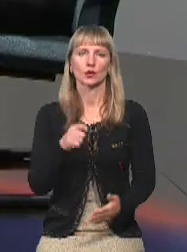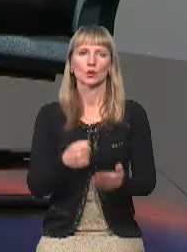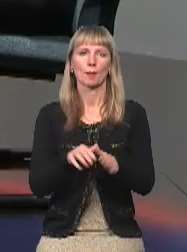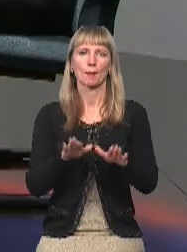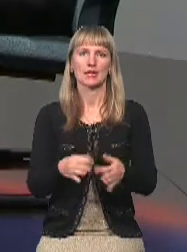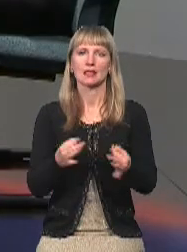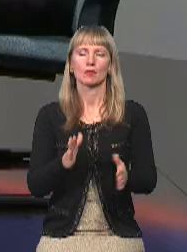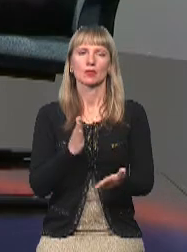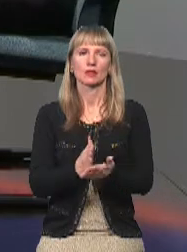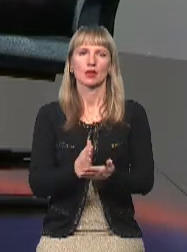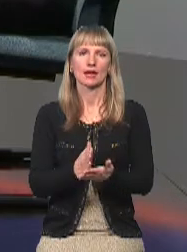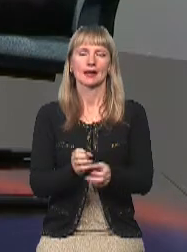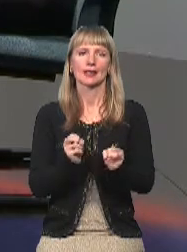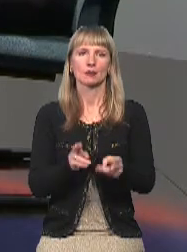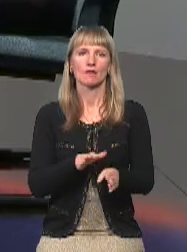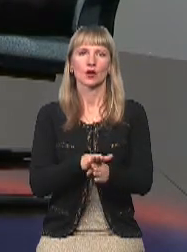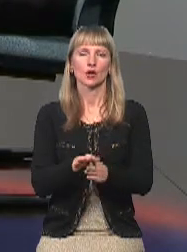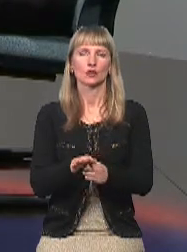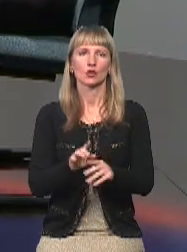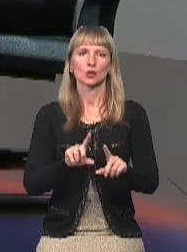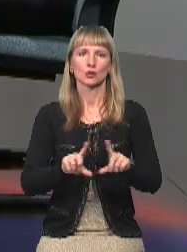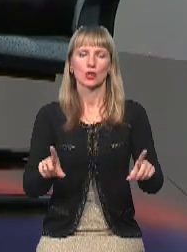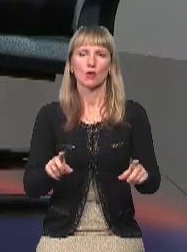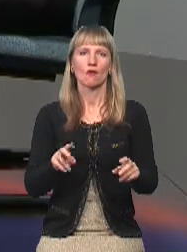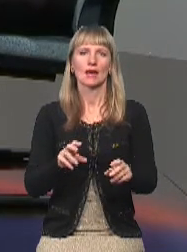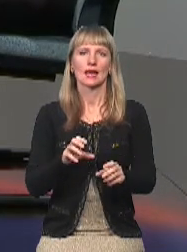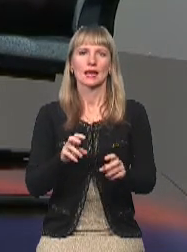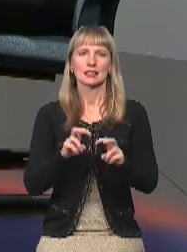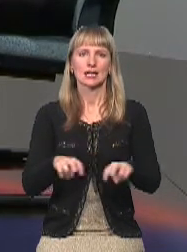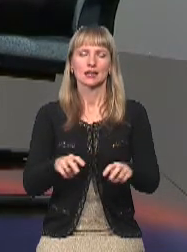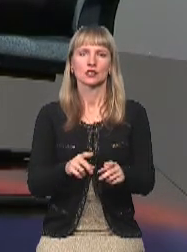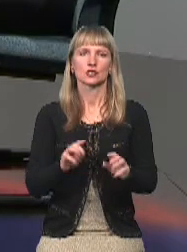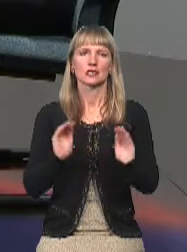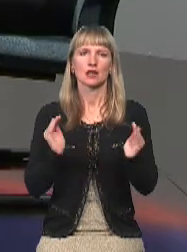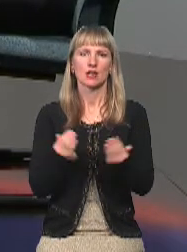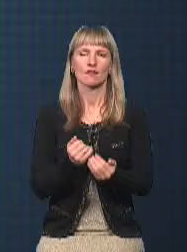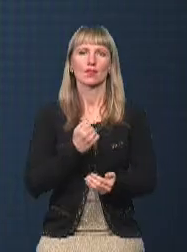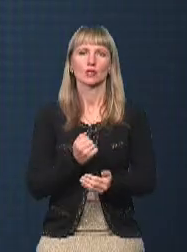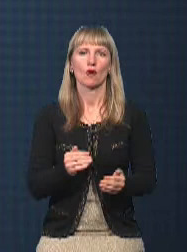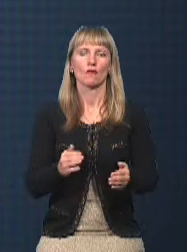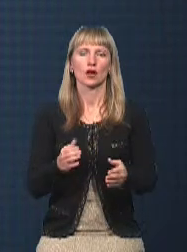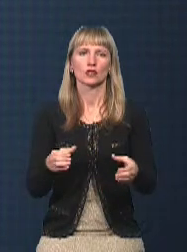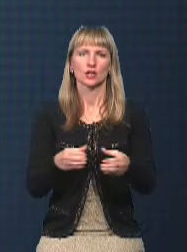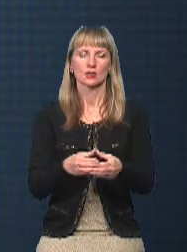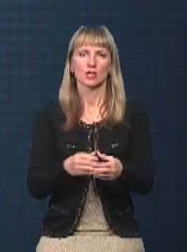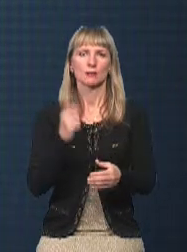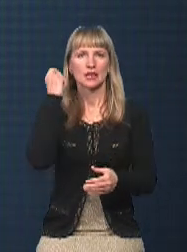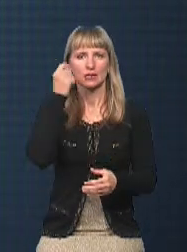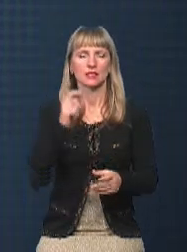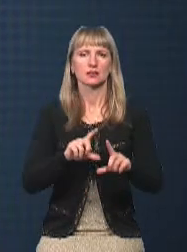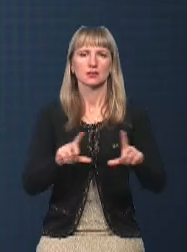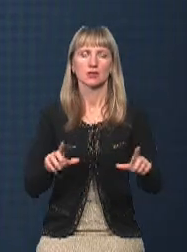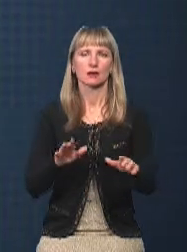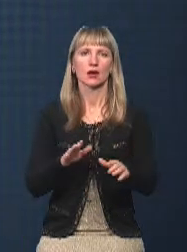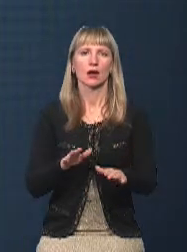Свободи належать кримінально-виконавчі установи, слідчі ізолятори, заклади примусового лікування, військові частини, психіатричні заклади, пункти тимчасового